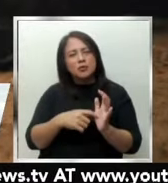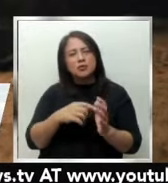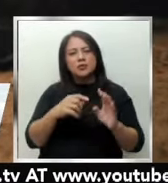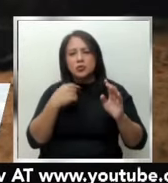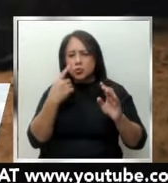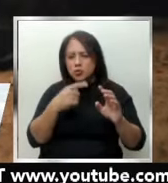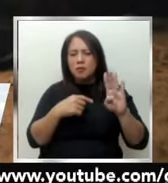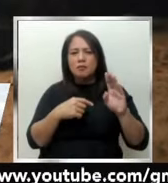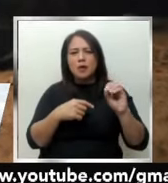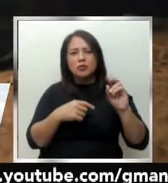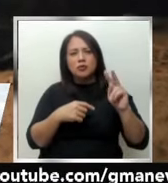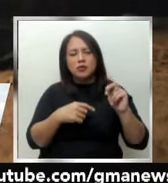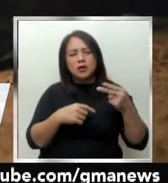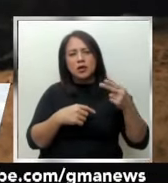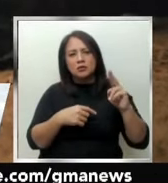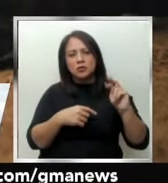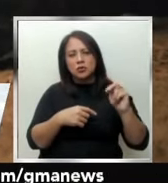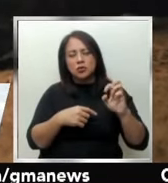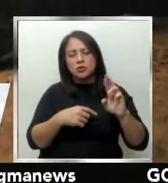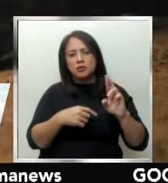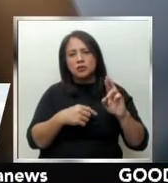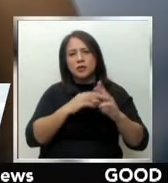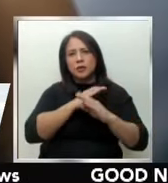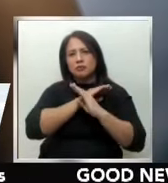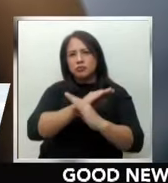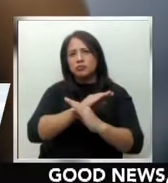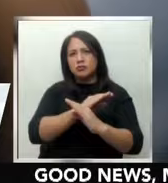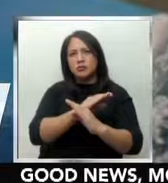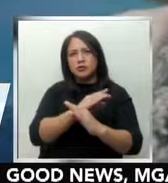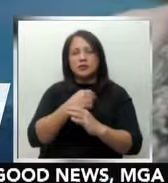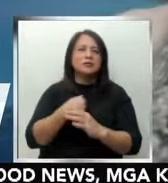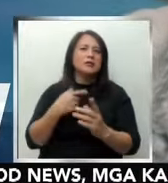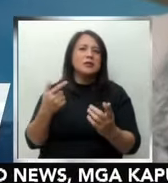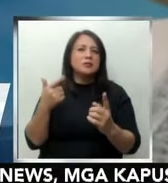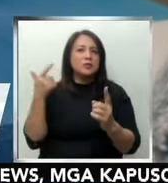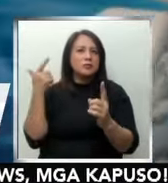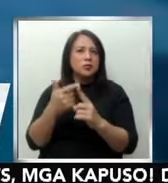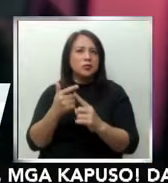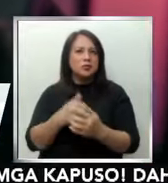na magiging hadlang sa kanilang mga highs gumising